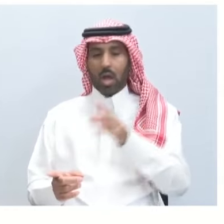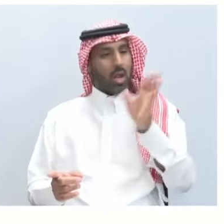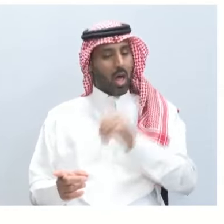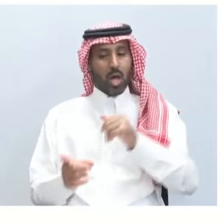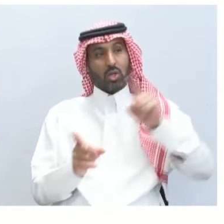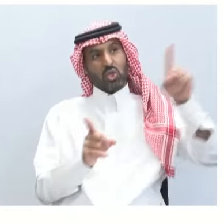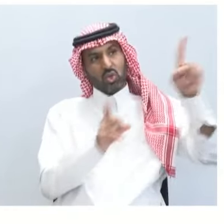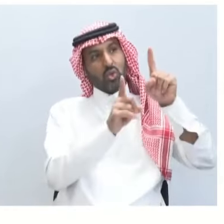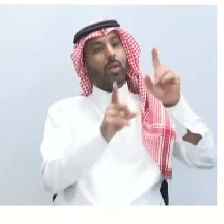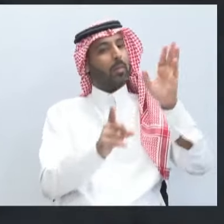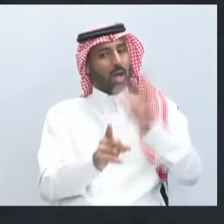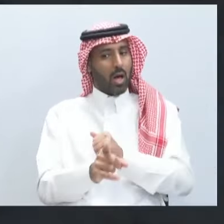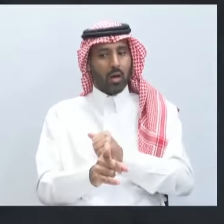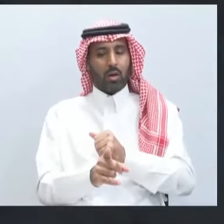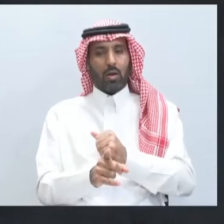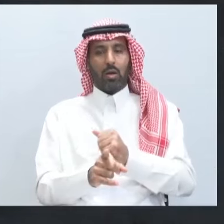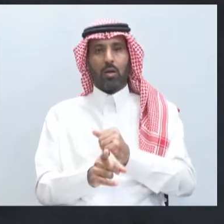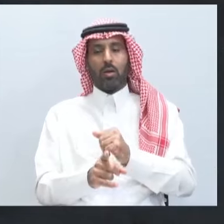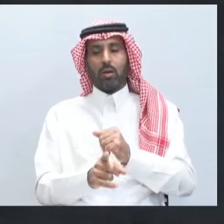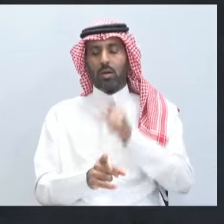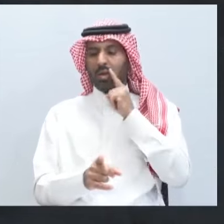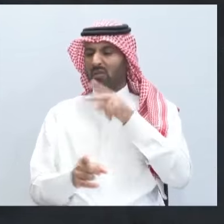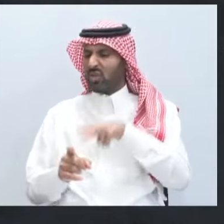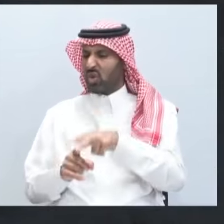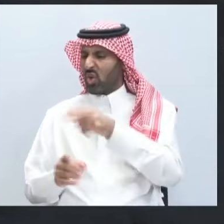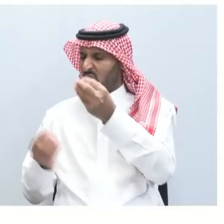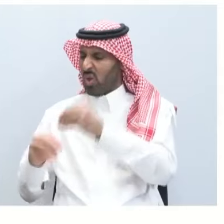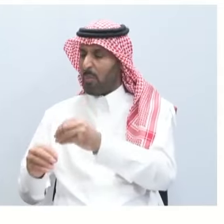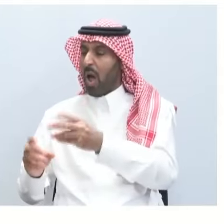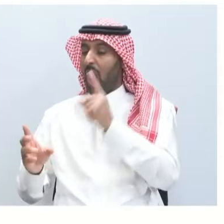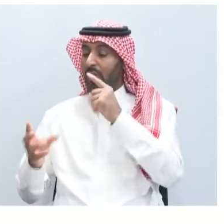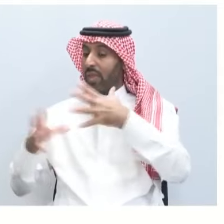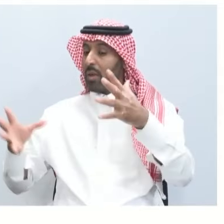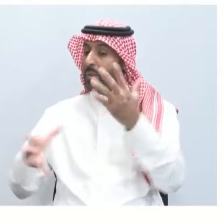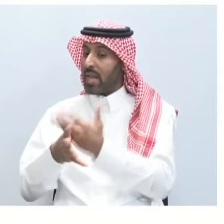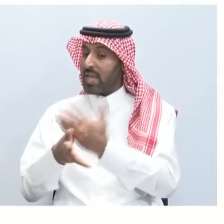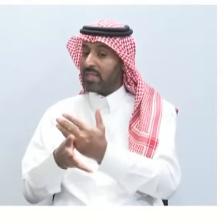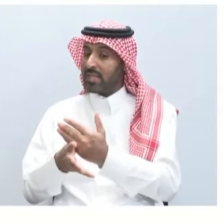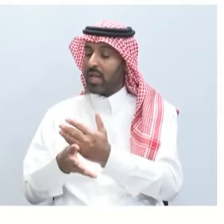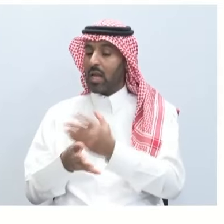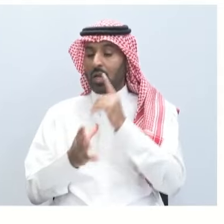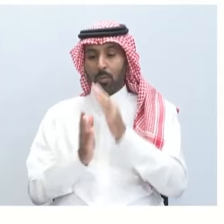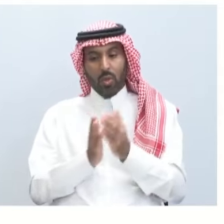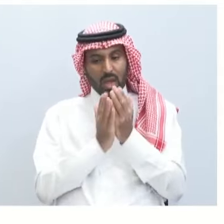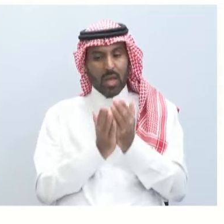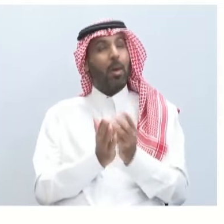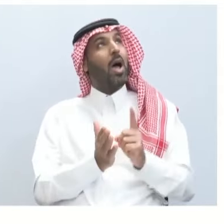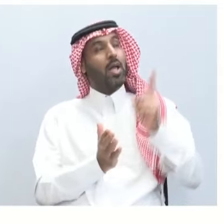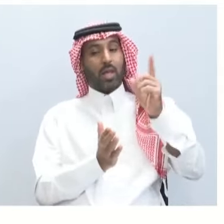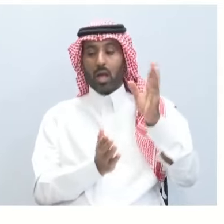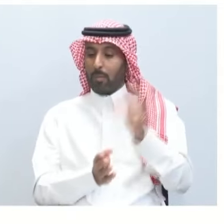عظيم لماذا في الشرك ظلم عظيم لما فيه من وضع العباده في غير موضعها